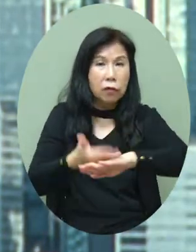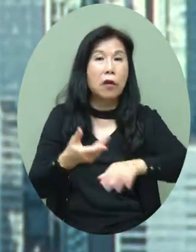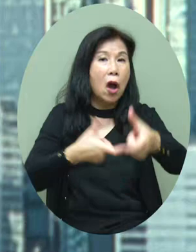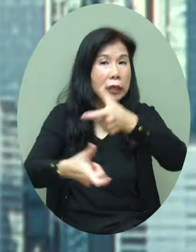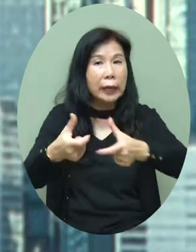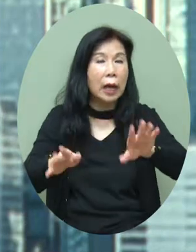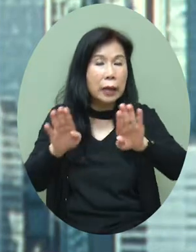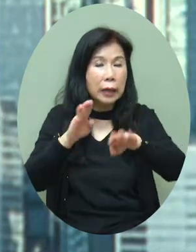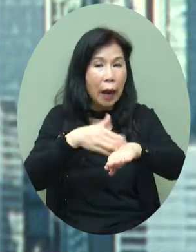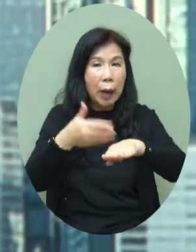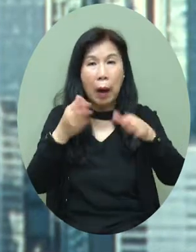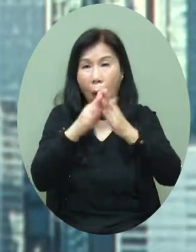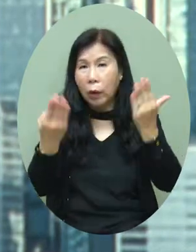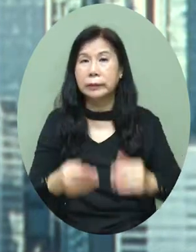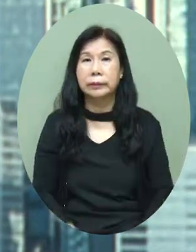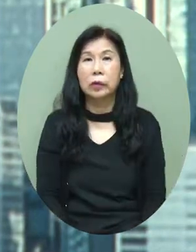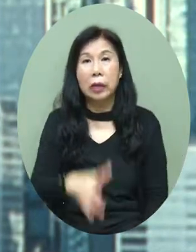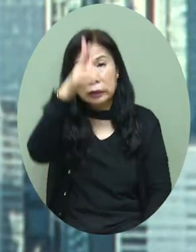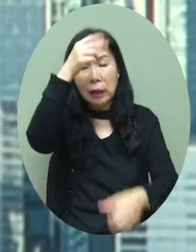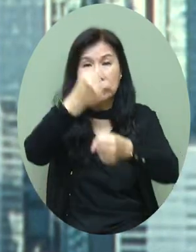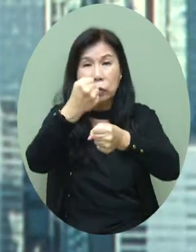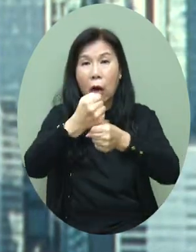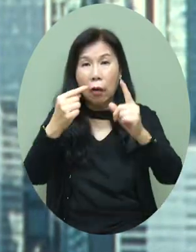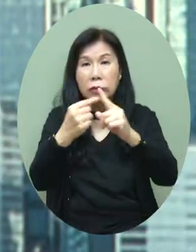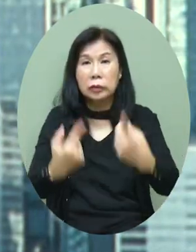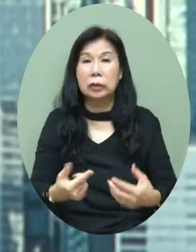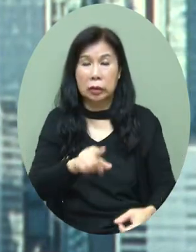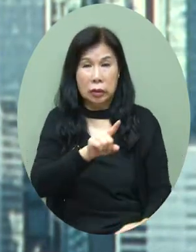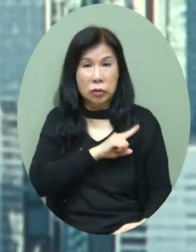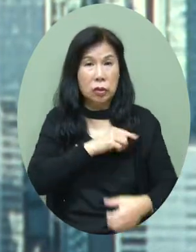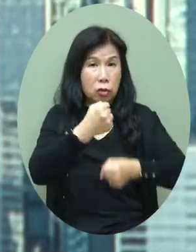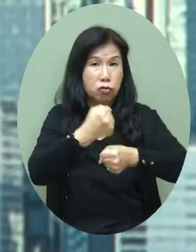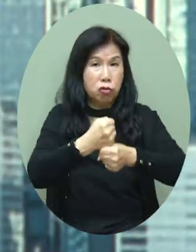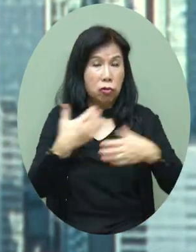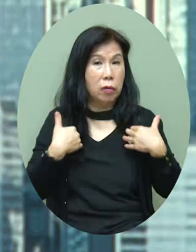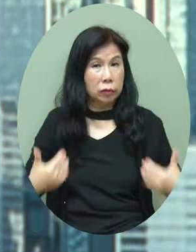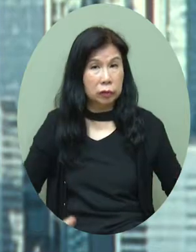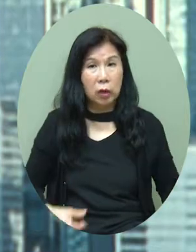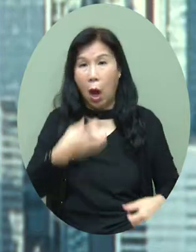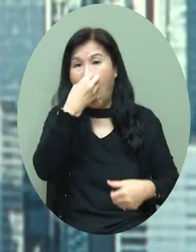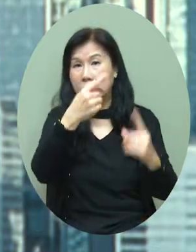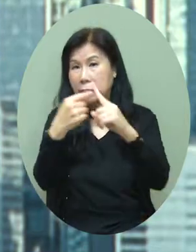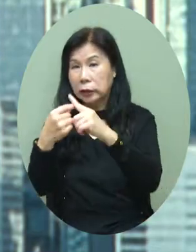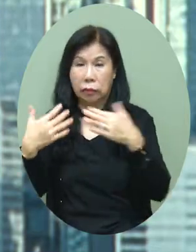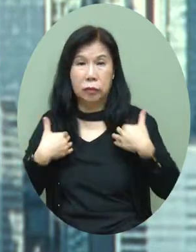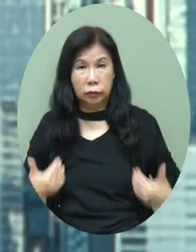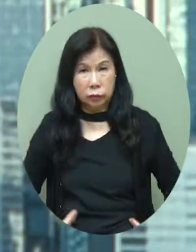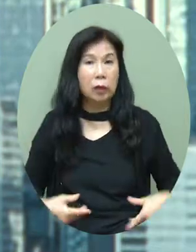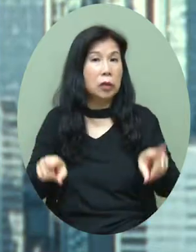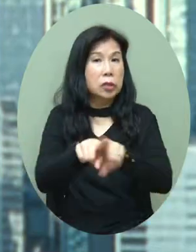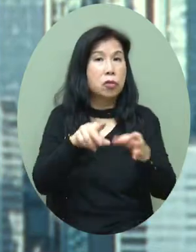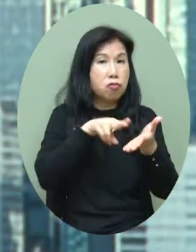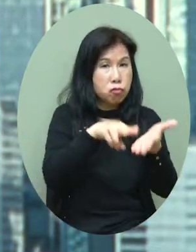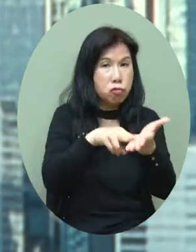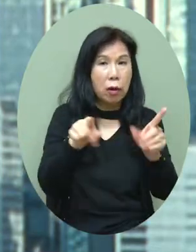原啦。好，正如我剛才講，公務員無論係以佢哋自己公務員嘅身份，或者係以香港市民嘅身份，我都好相信